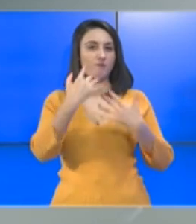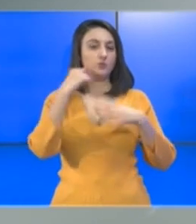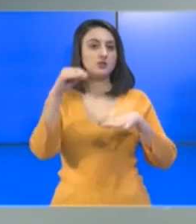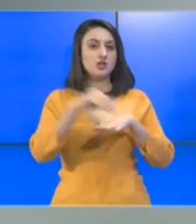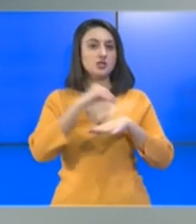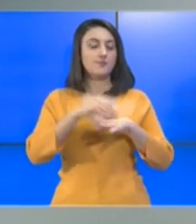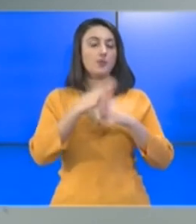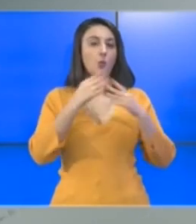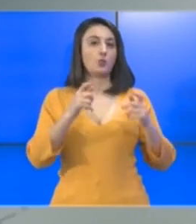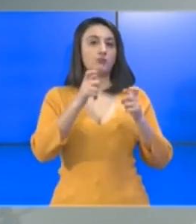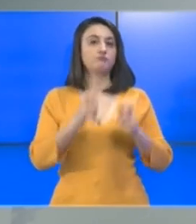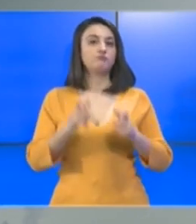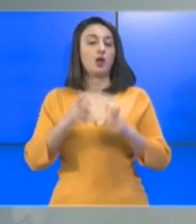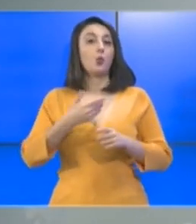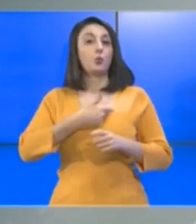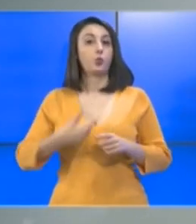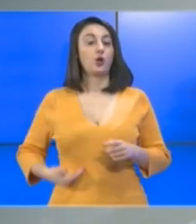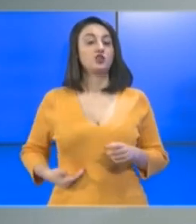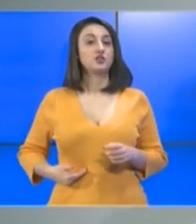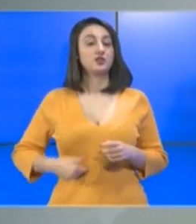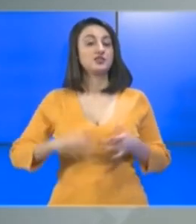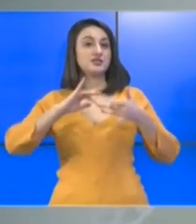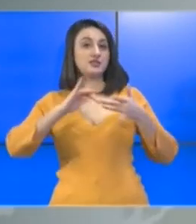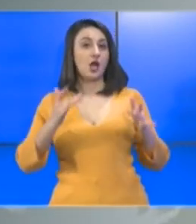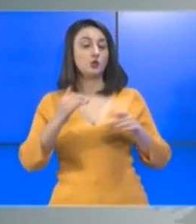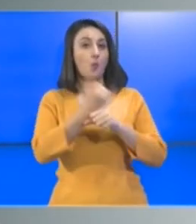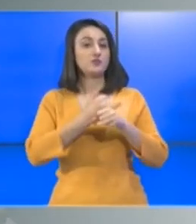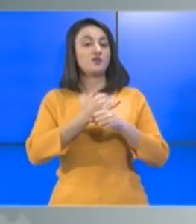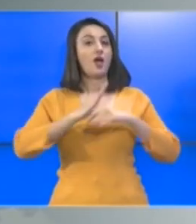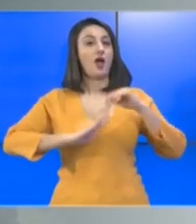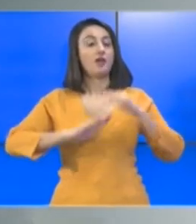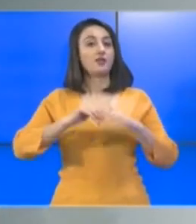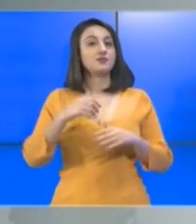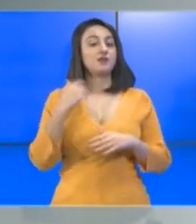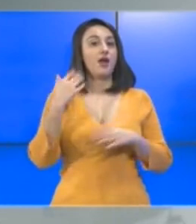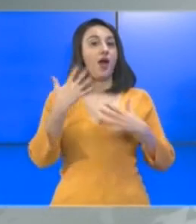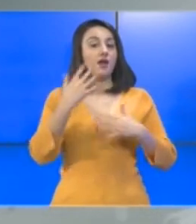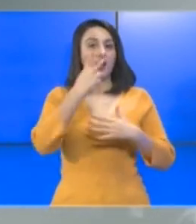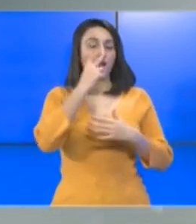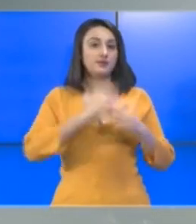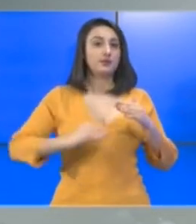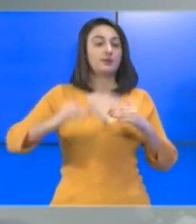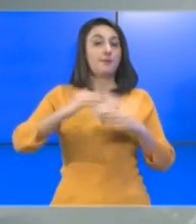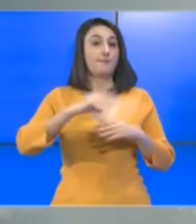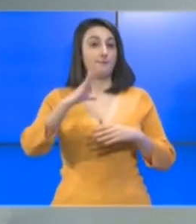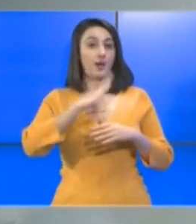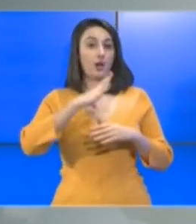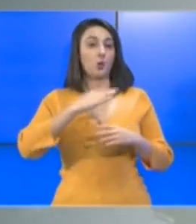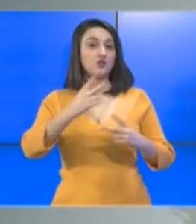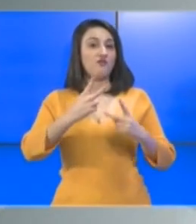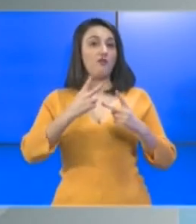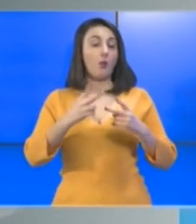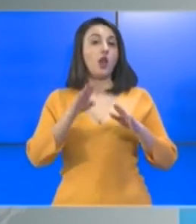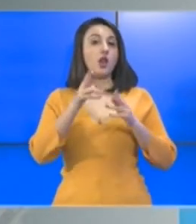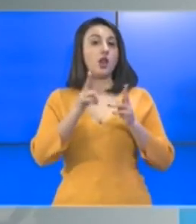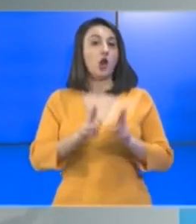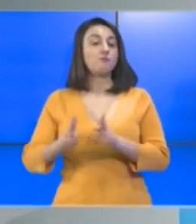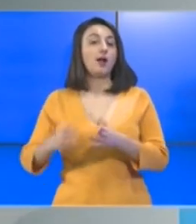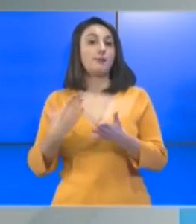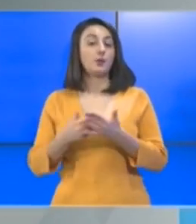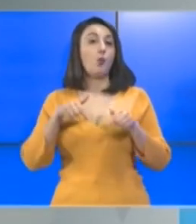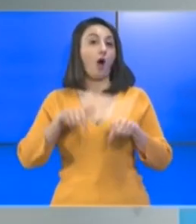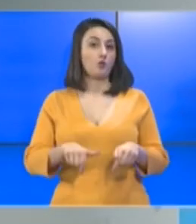simte în mai toate cartierele Bucureștiului, iar site-urile de monitorizare a calității aerului indică depășiri periculoase ale valorilor normale pentru